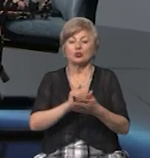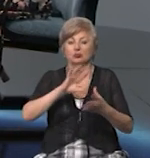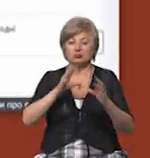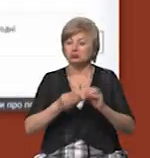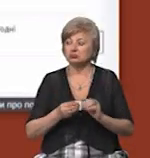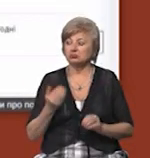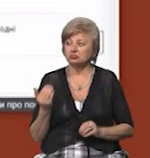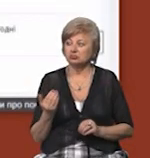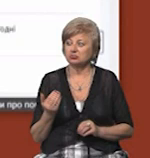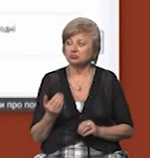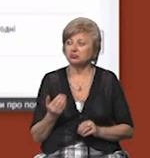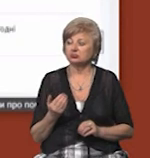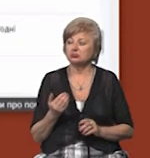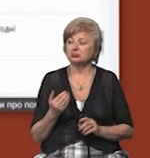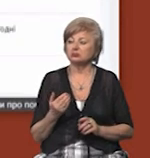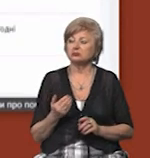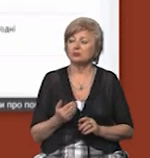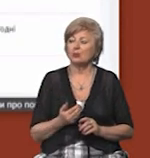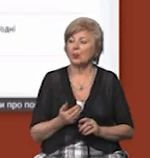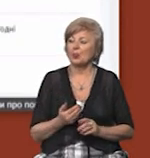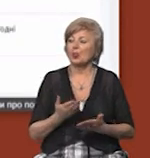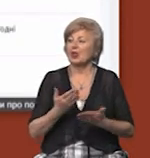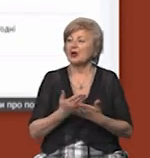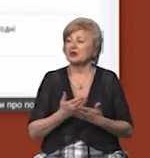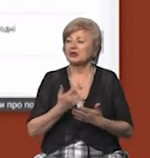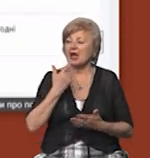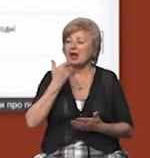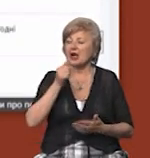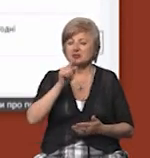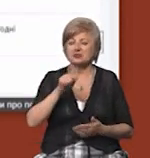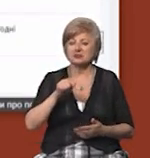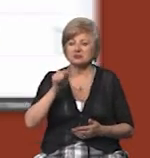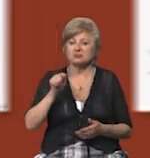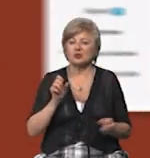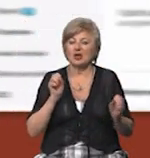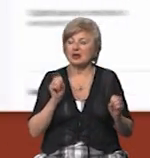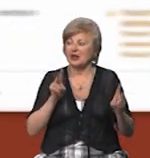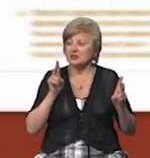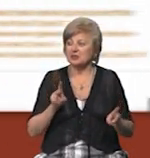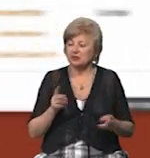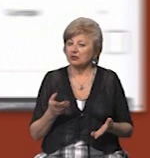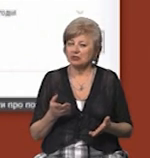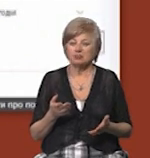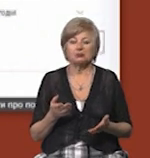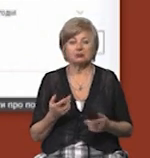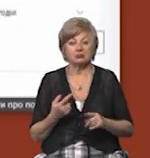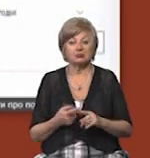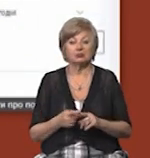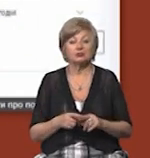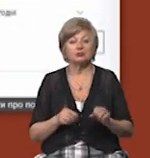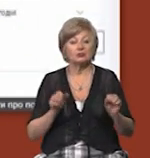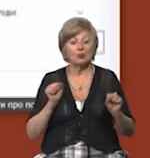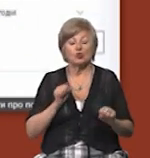компанія Єврогруп. Тут є червоним відзначені ризики. Кількість видів діяльності 30, тобто вона може